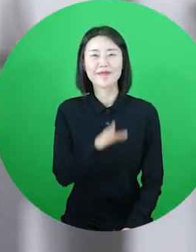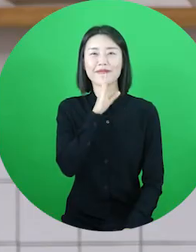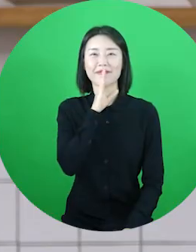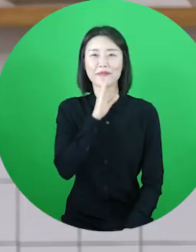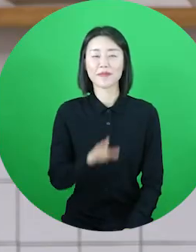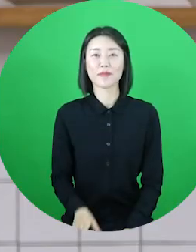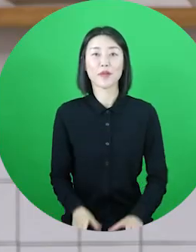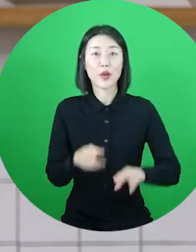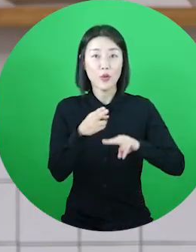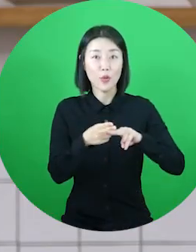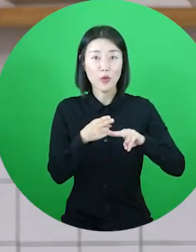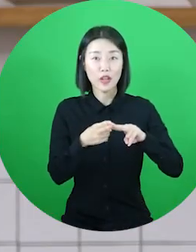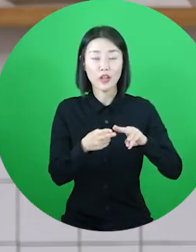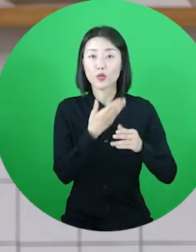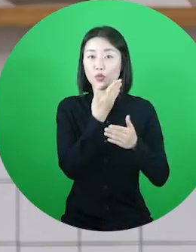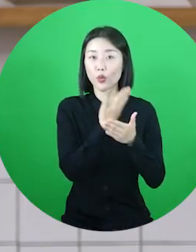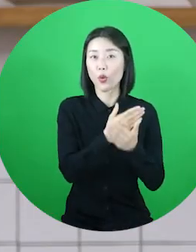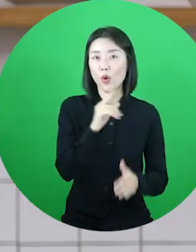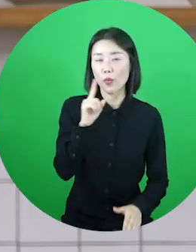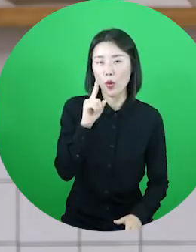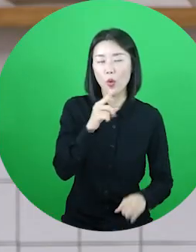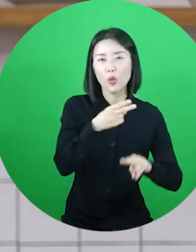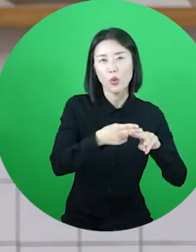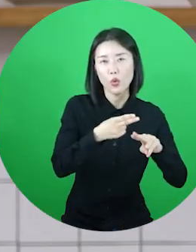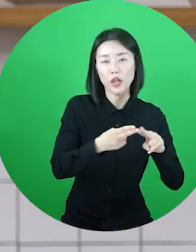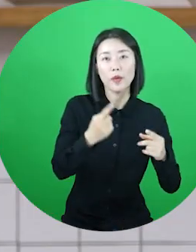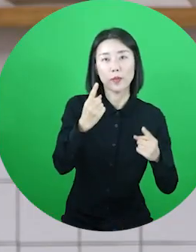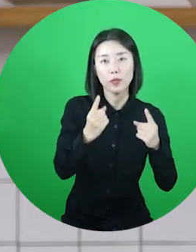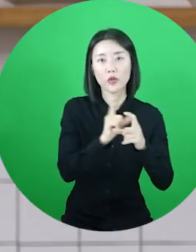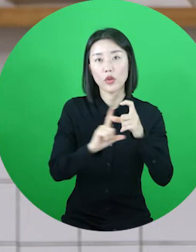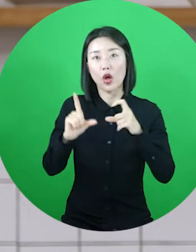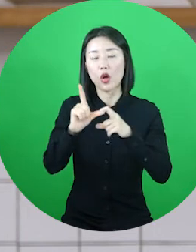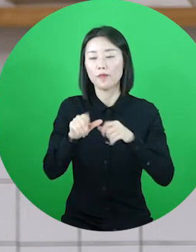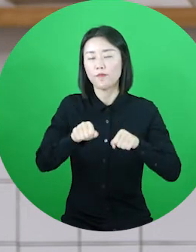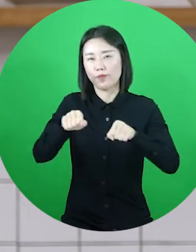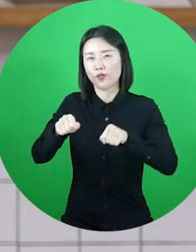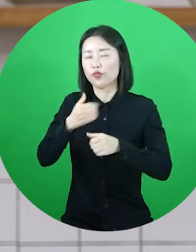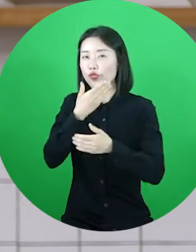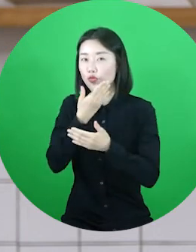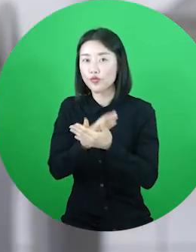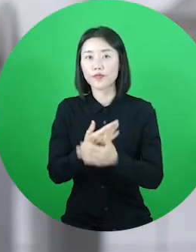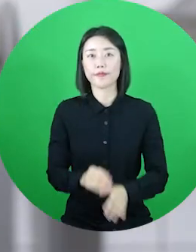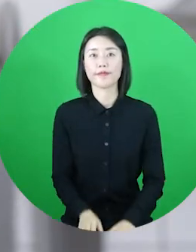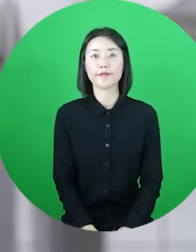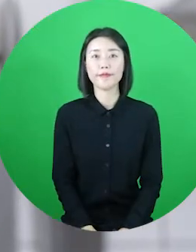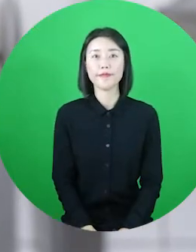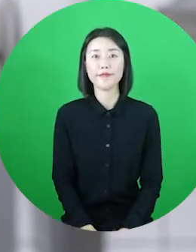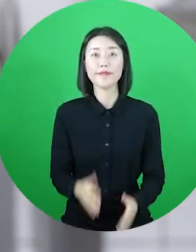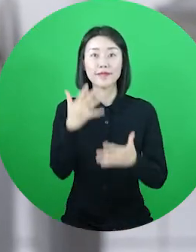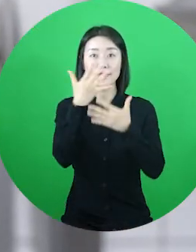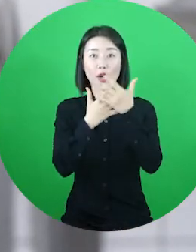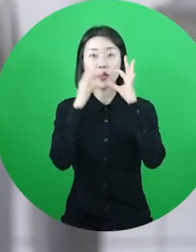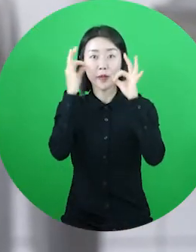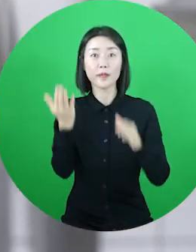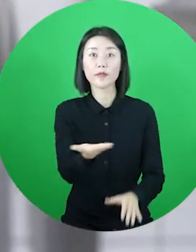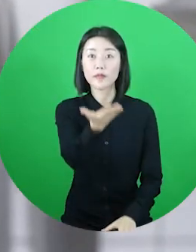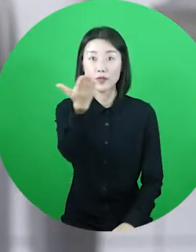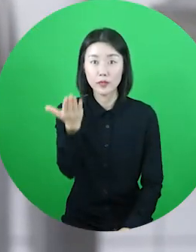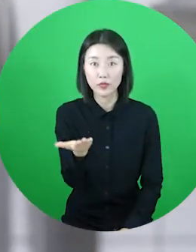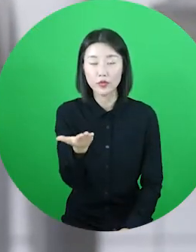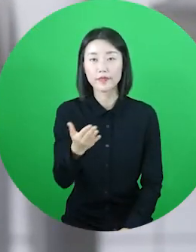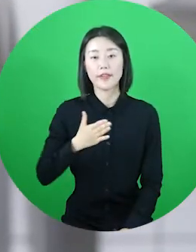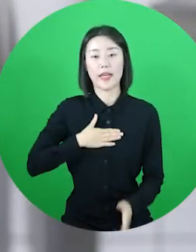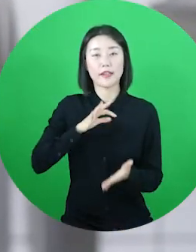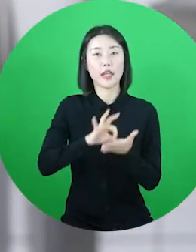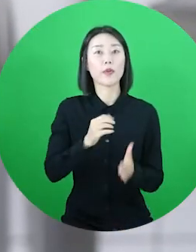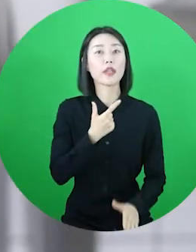그랬죠? 요리는 하는 것도 중요하지만 정리하는 것도 정말 중요해요. 영상을 보는 친구들도